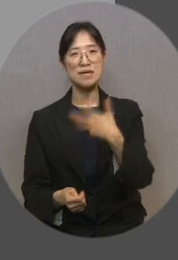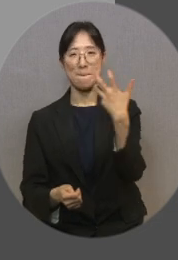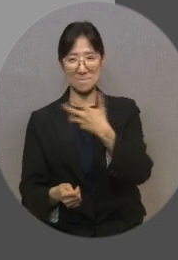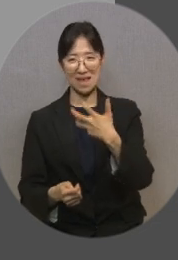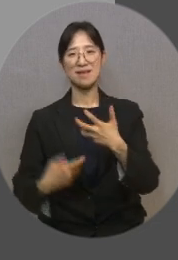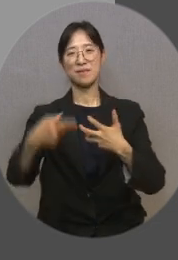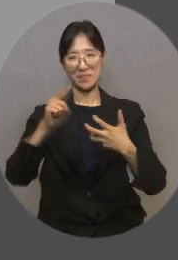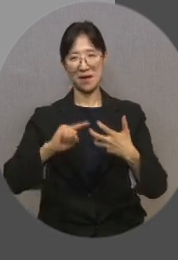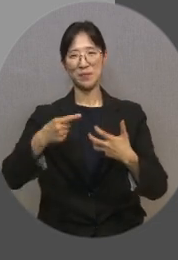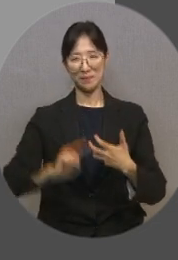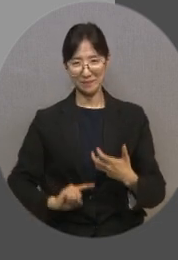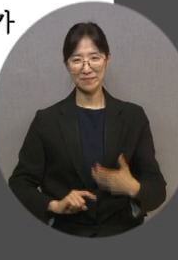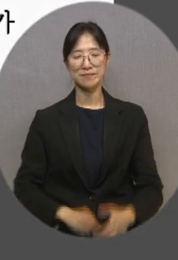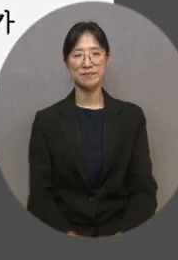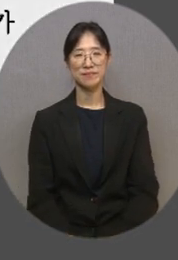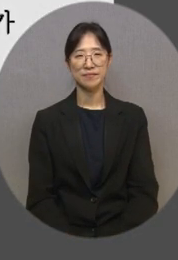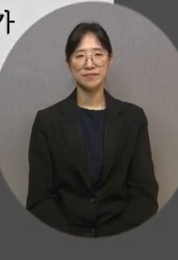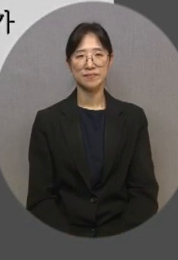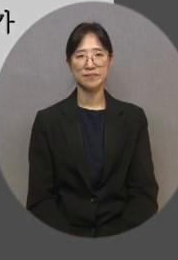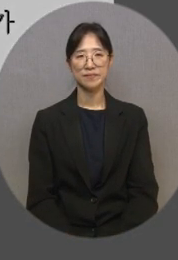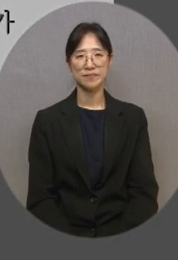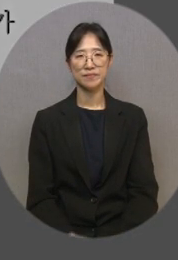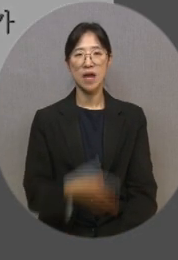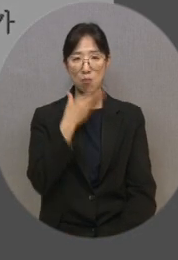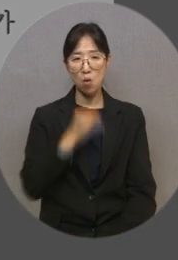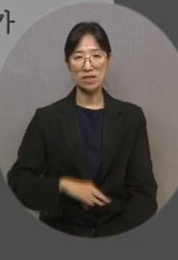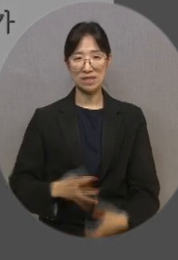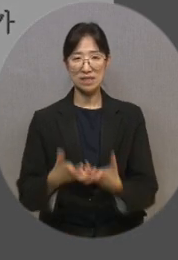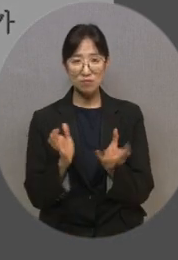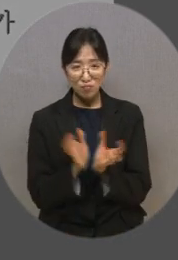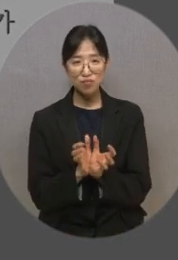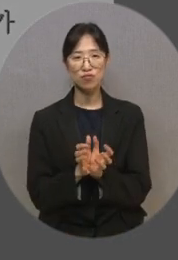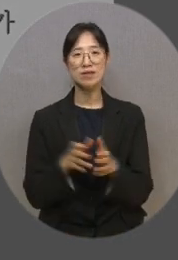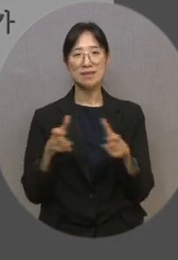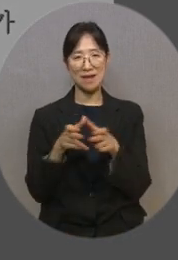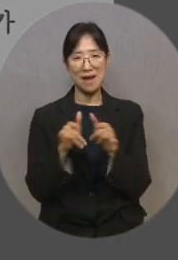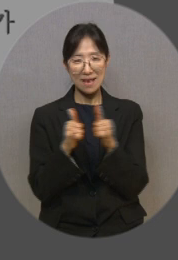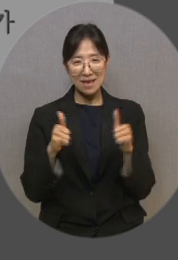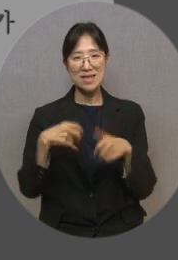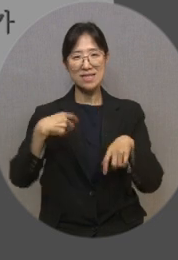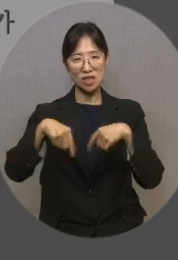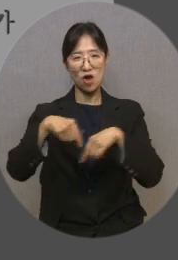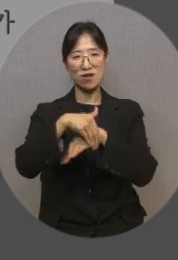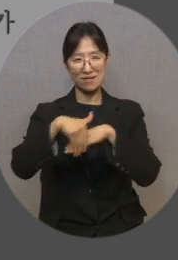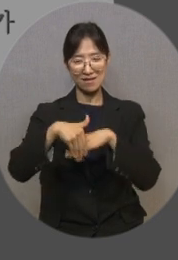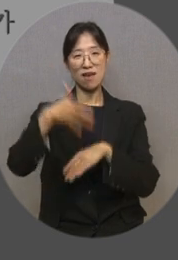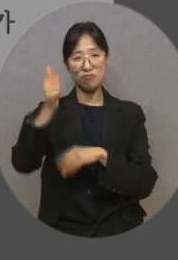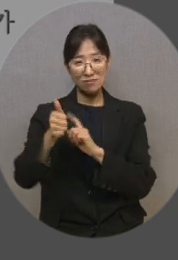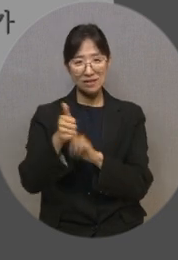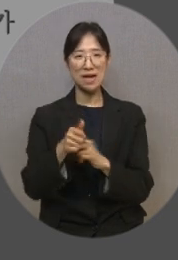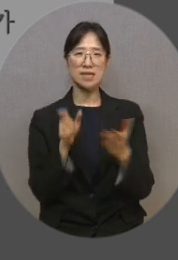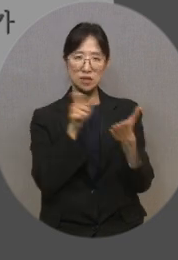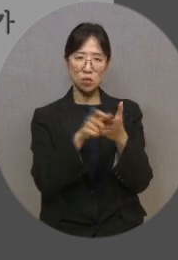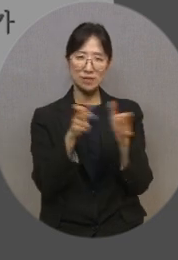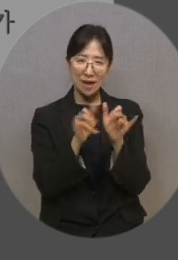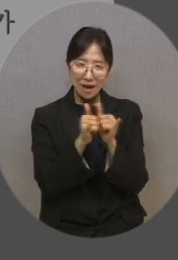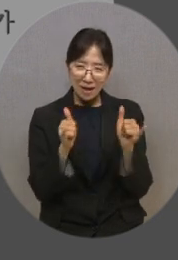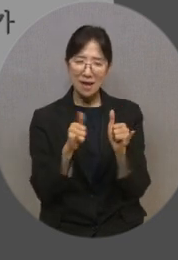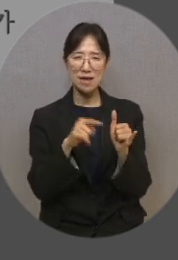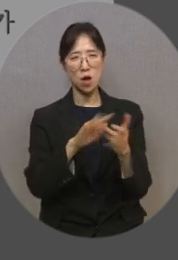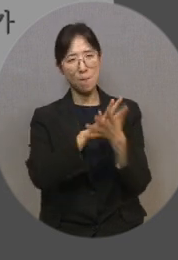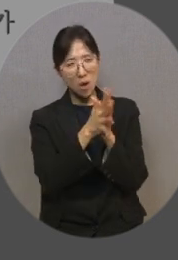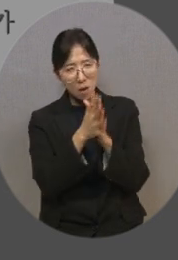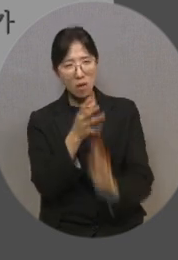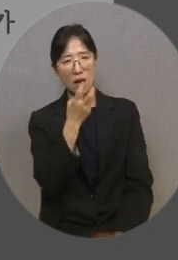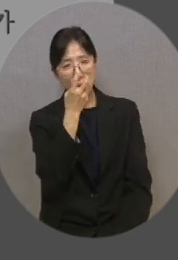80대가 뒤를 따랐습니다 보건복지부 황승현 장애인 정책국장은 등록 장애인 현황의 변화